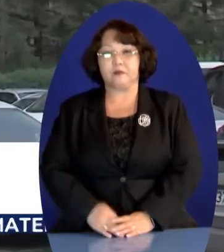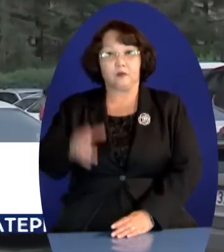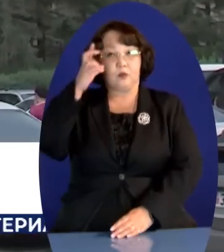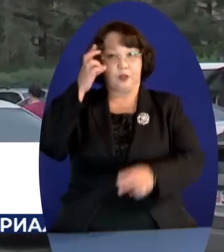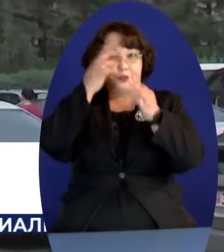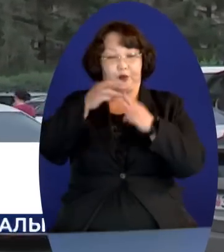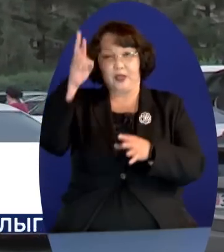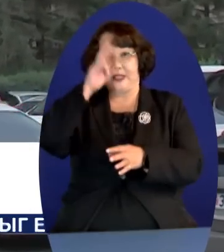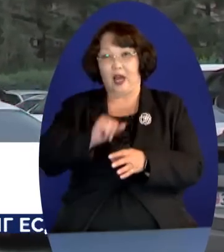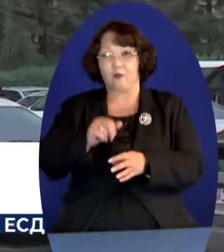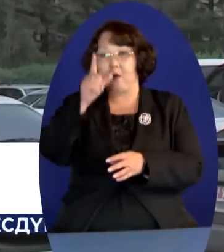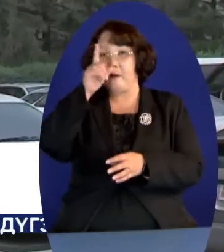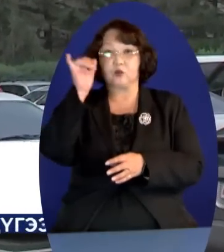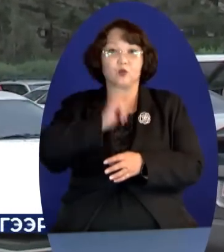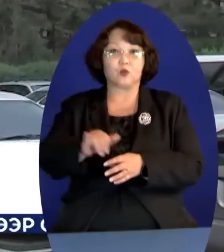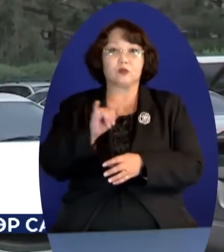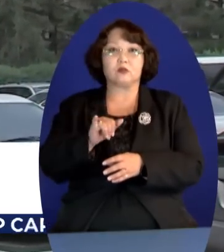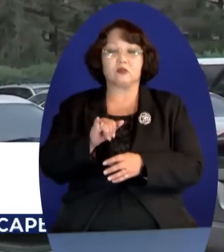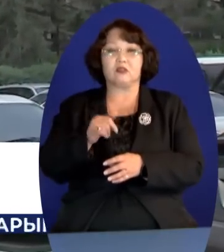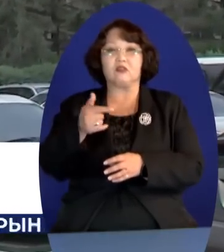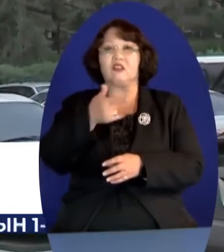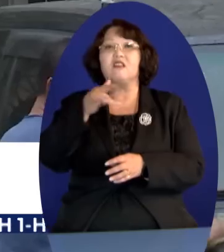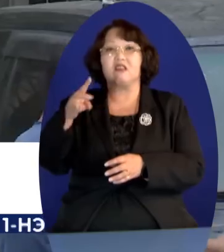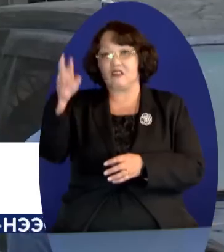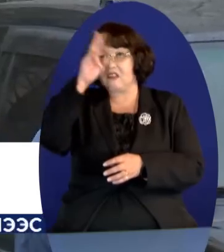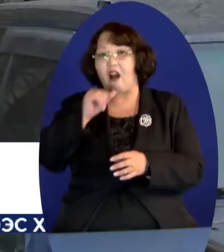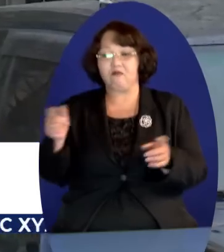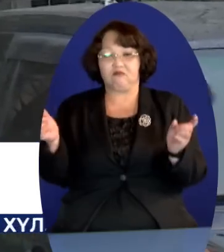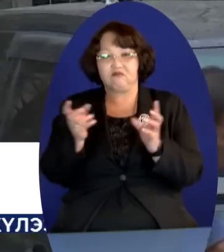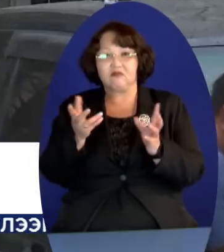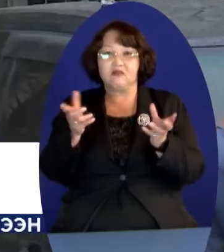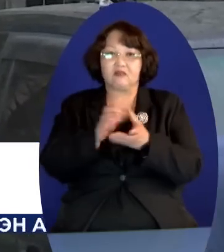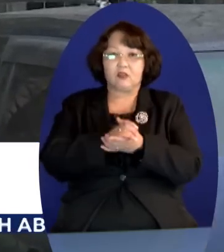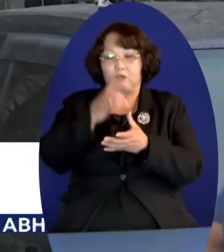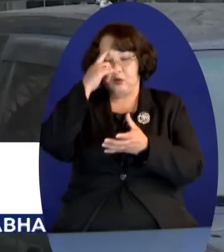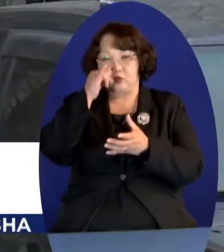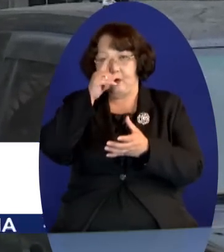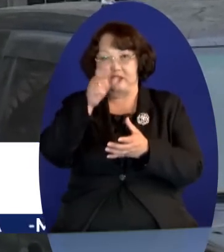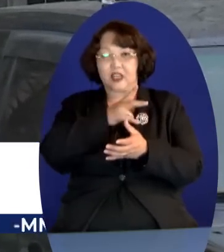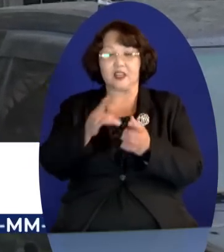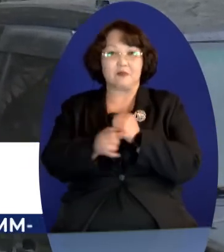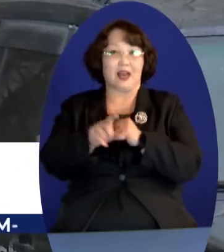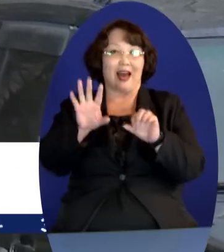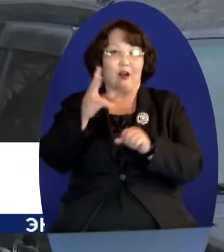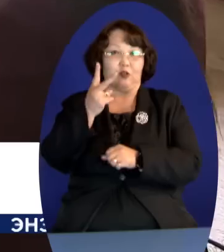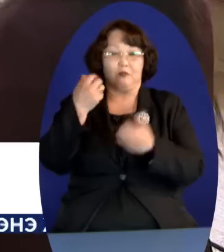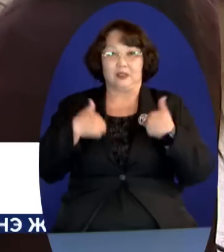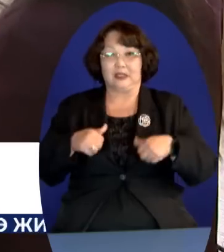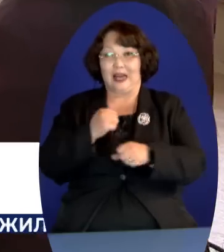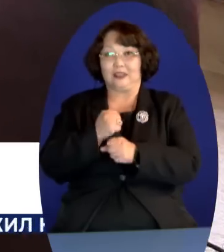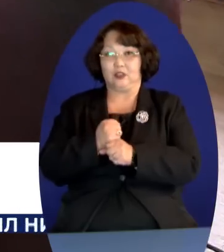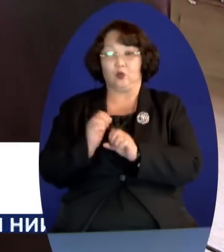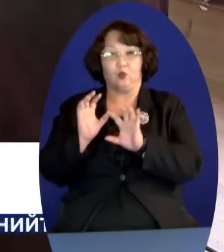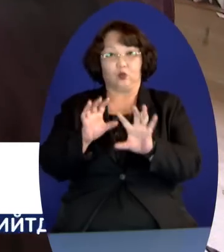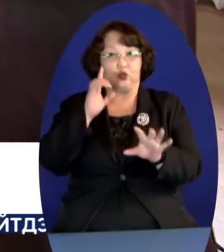Боловсрол шинжилгээ хааны яам болон Орос Албаны улсын гэгээлийн яам хоорондын гэрээгээр Монгол улс Орос хэлний мэрэгжилтэн 12 багшийг ажилуулгатай холбоотой тус багш